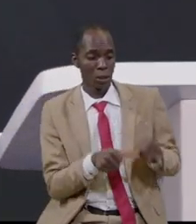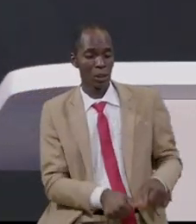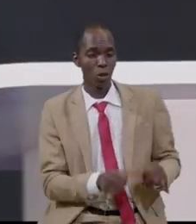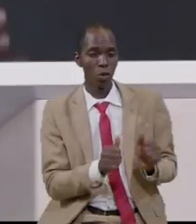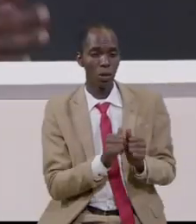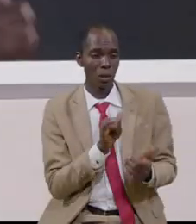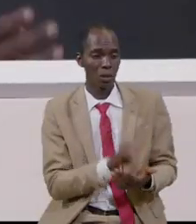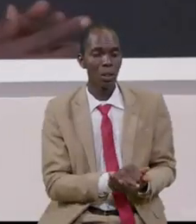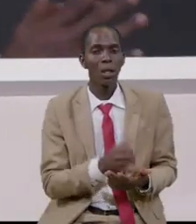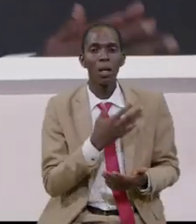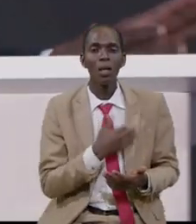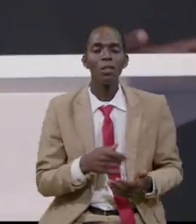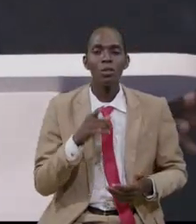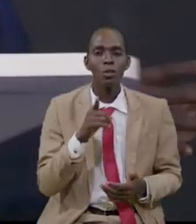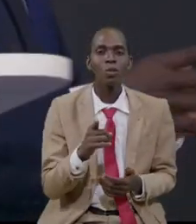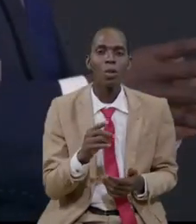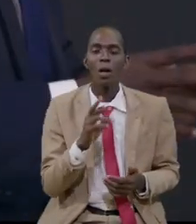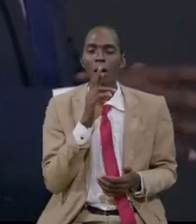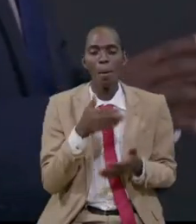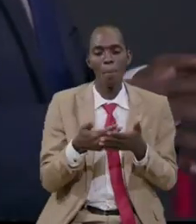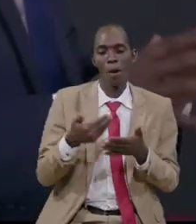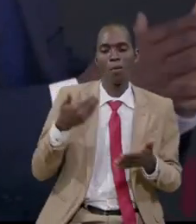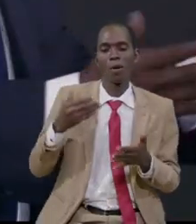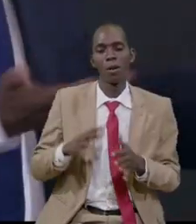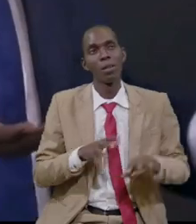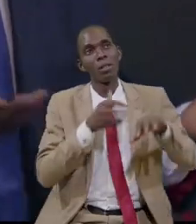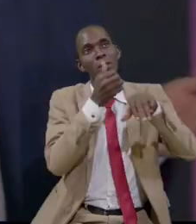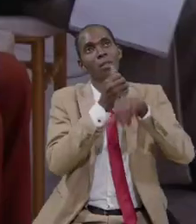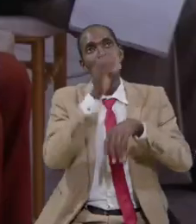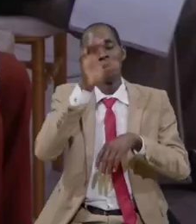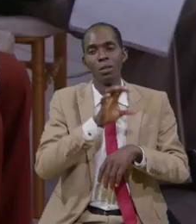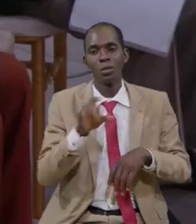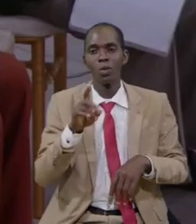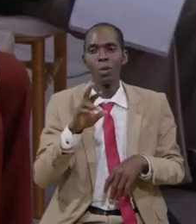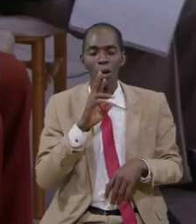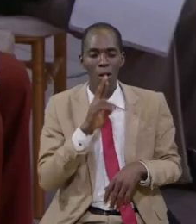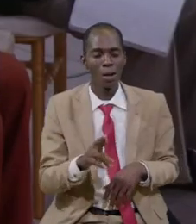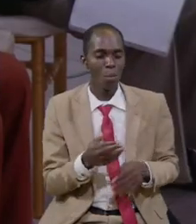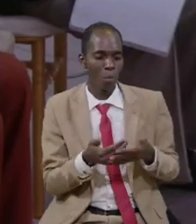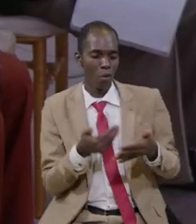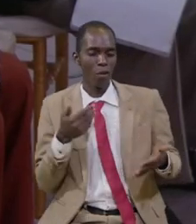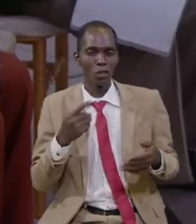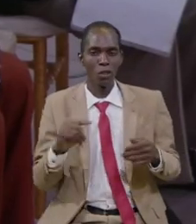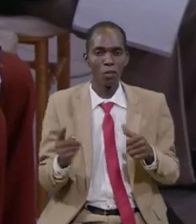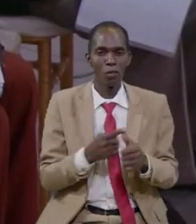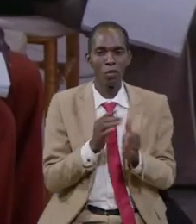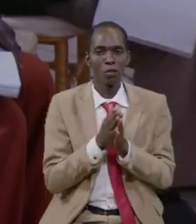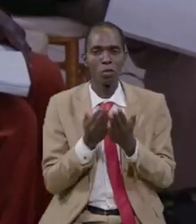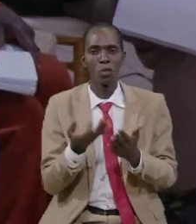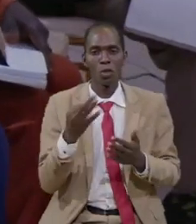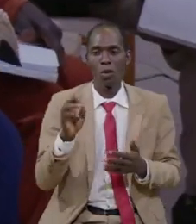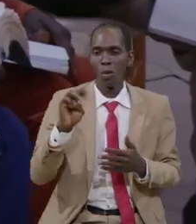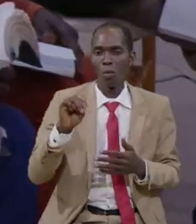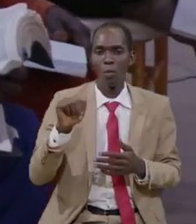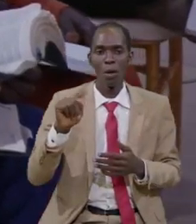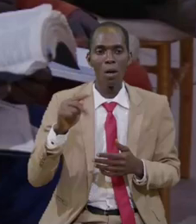le calvaire, et c'est avant la première page. Et vous êtes toujours là dans l'ancien.